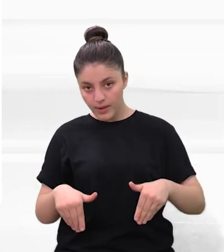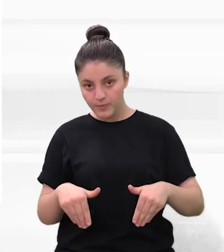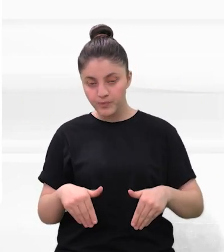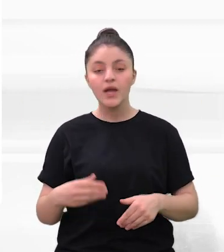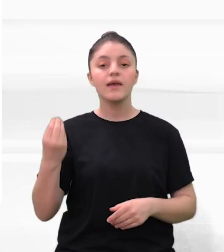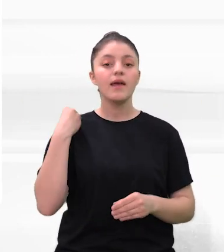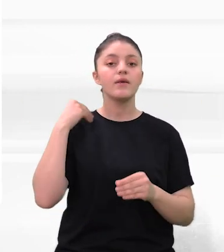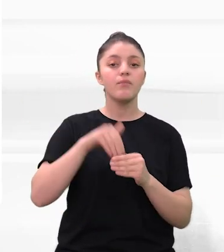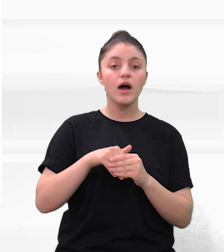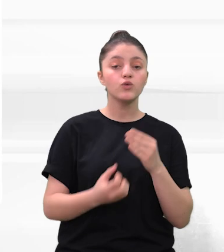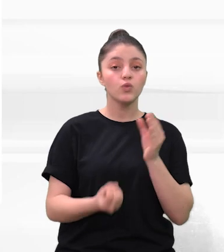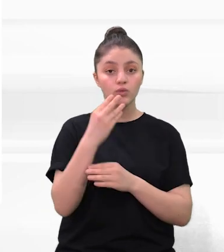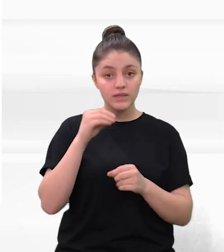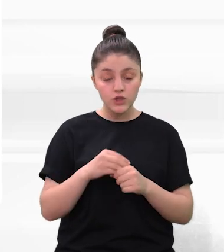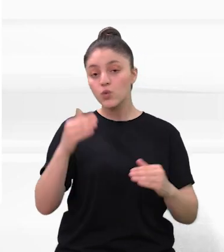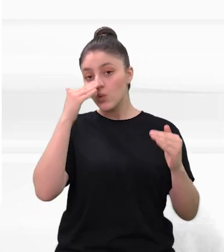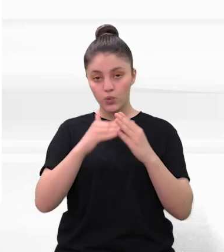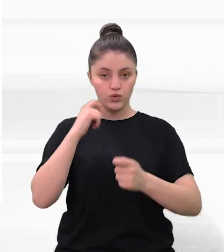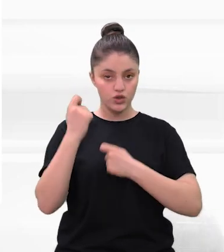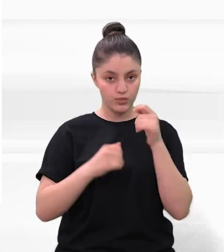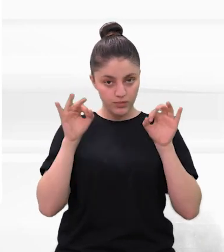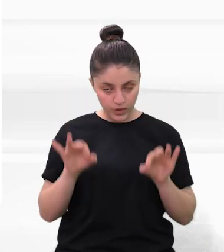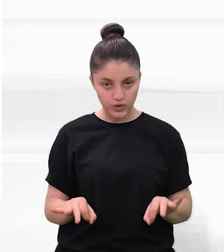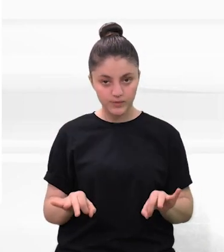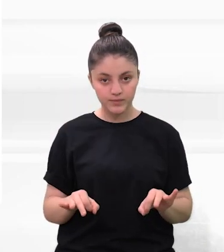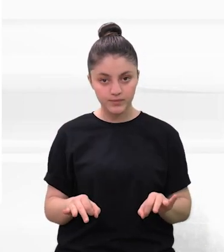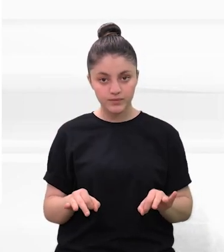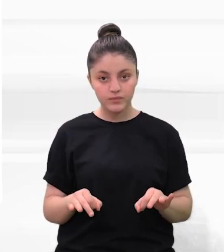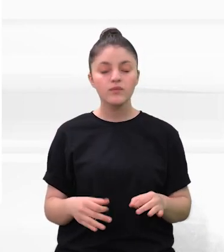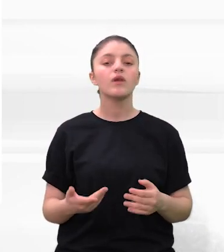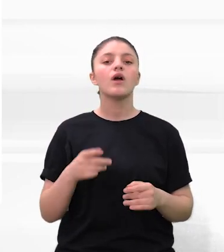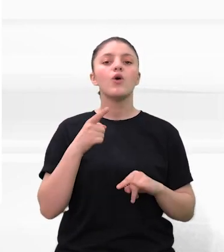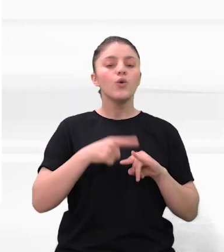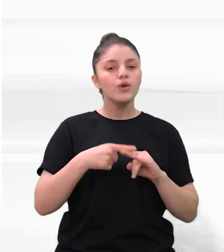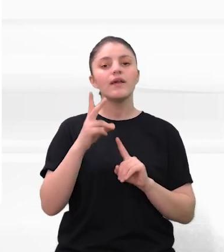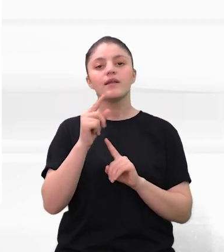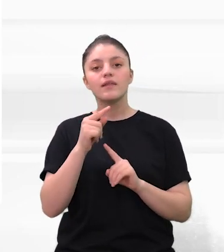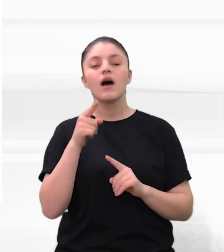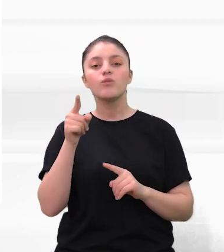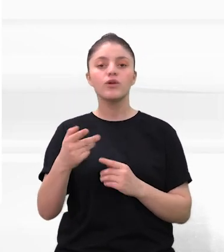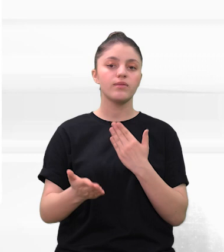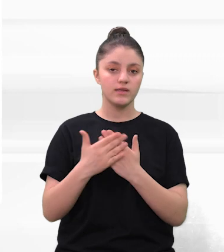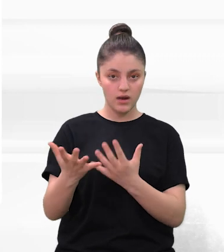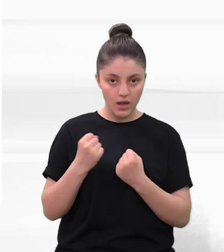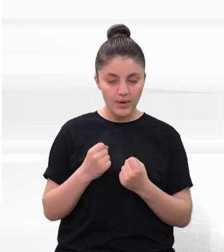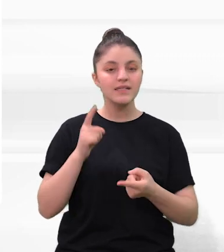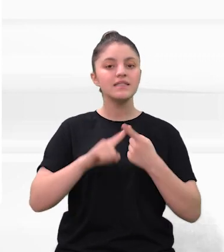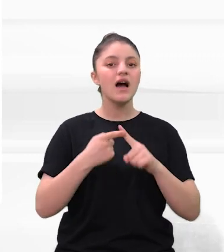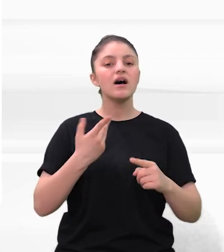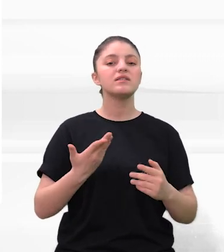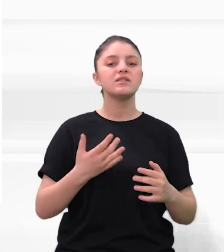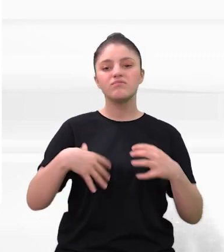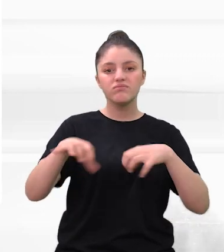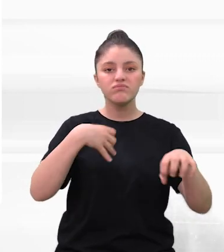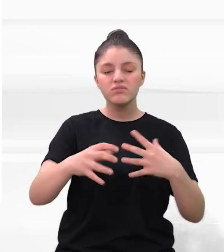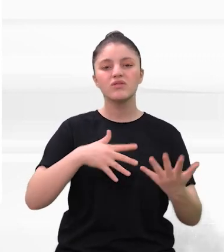yeni partilerin kurulması için uygun zemin oluşturmak üret ve itilaf Fırkası desteğini almak siyasi bölünmelerinin bu